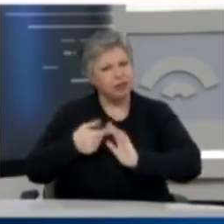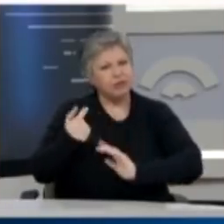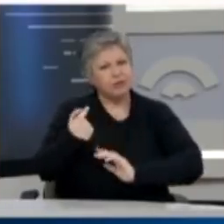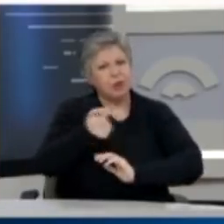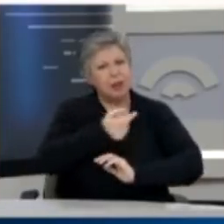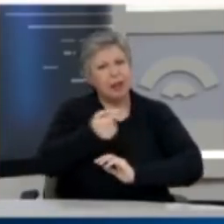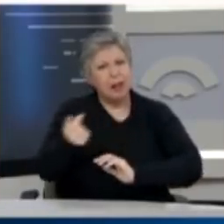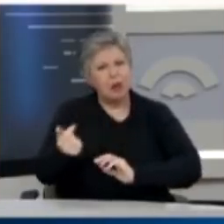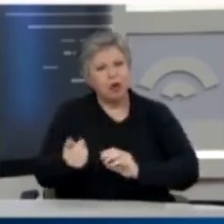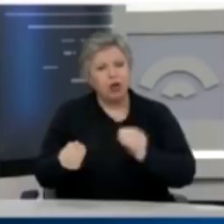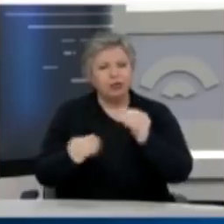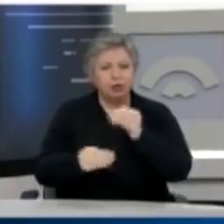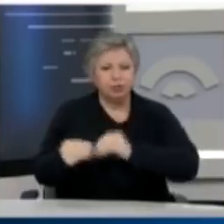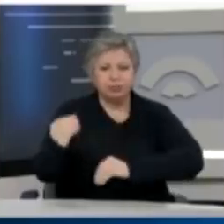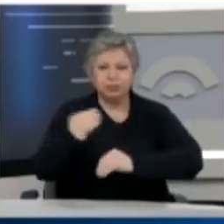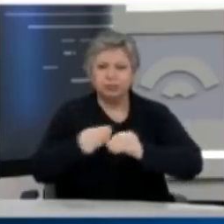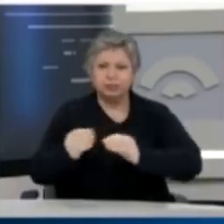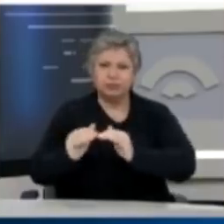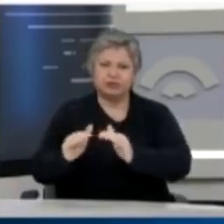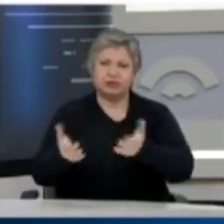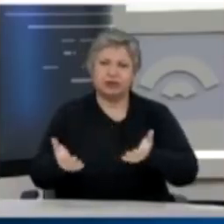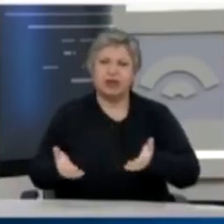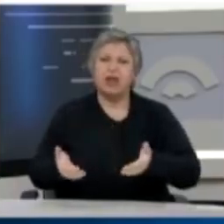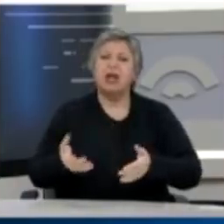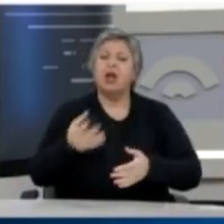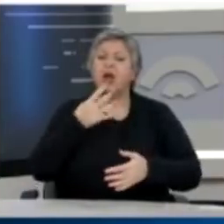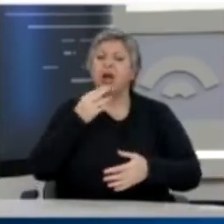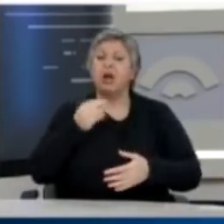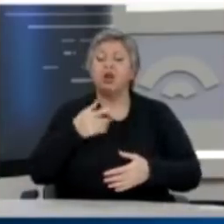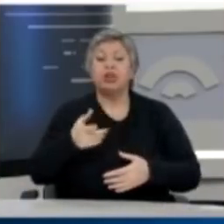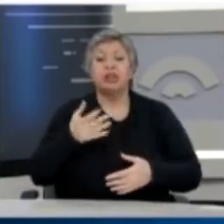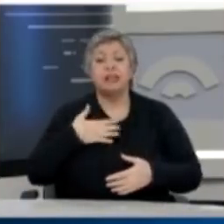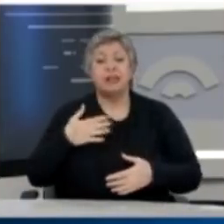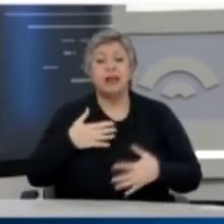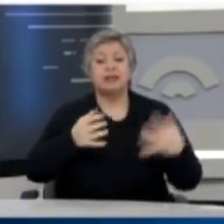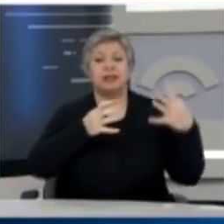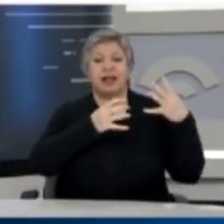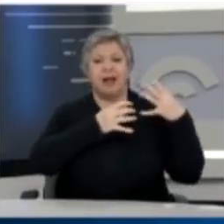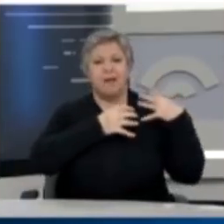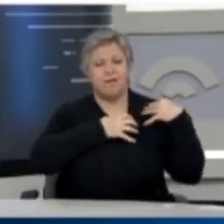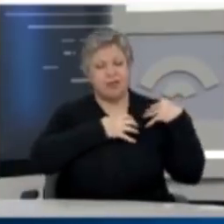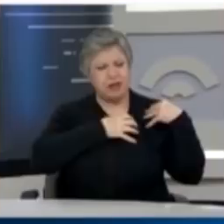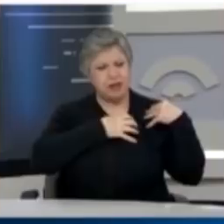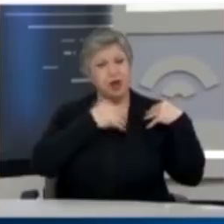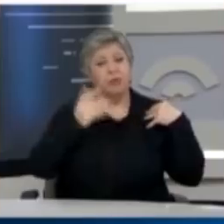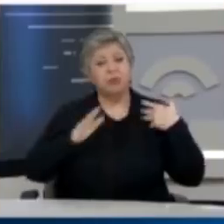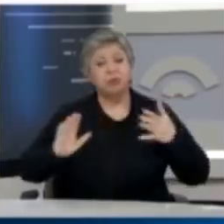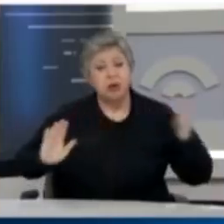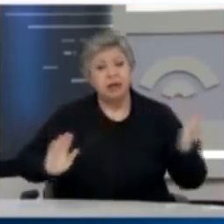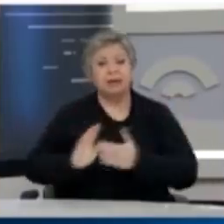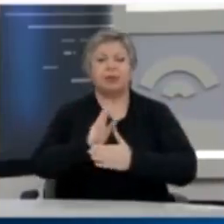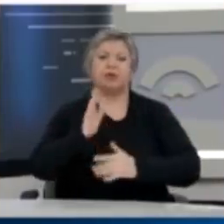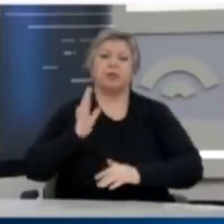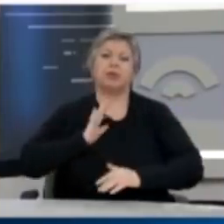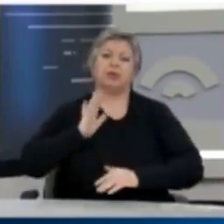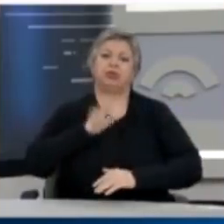σε περισσότερο από ένα πολιτικά αστικά κόμματα η ευθύνη της αντιλαϊκής πολιτικής που εφαρμόζετε, αλλά και για να μπορεί αυτή